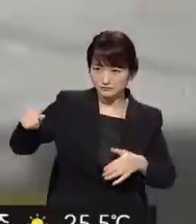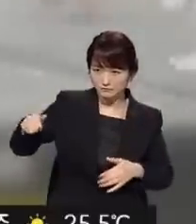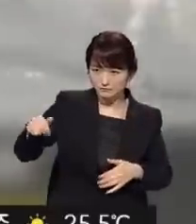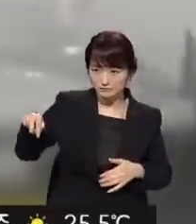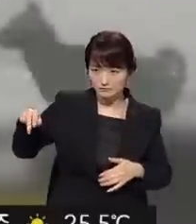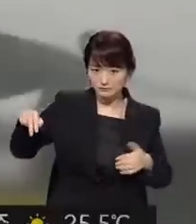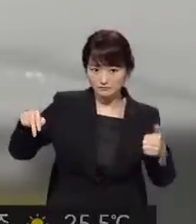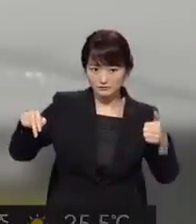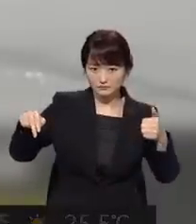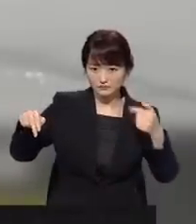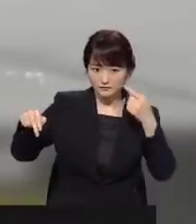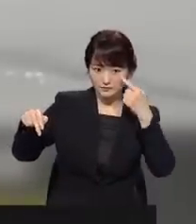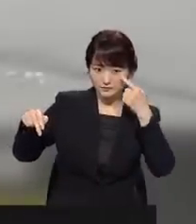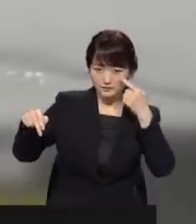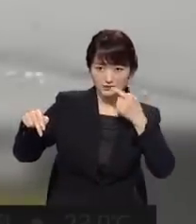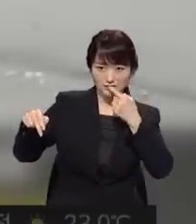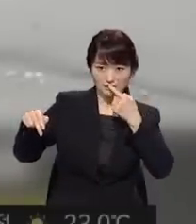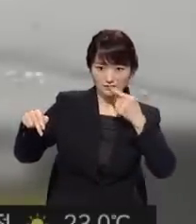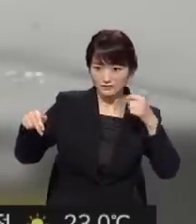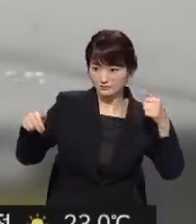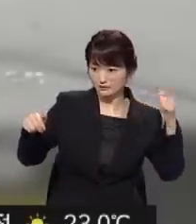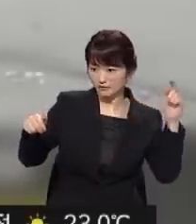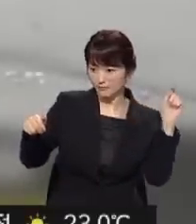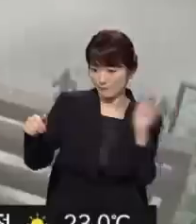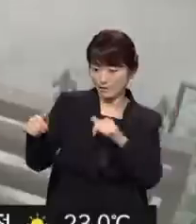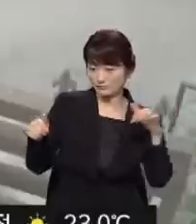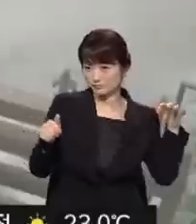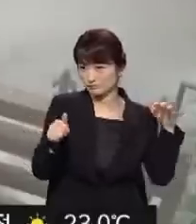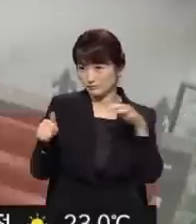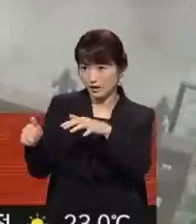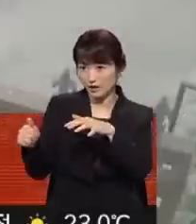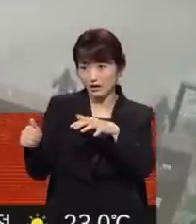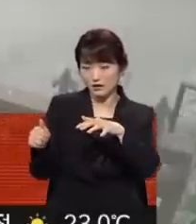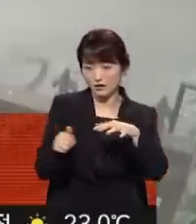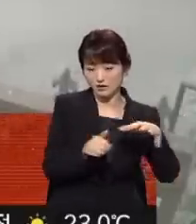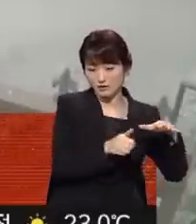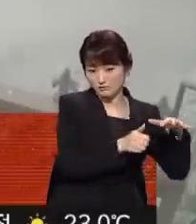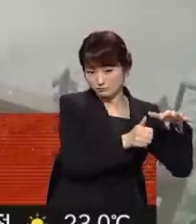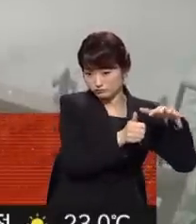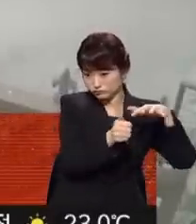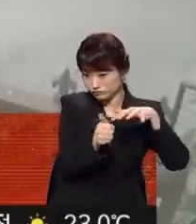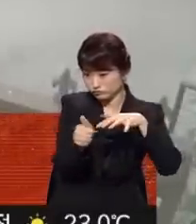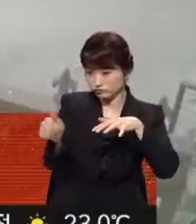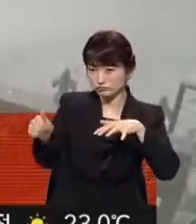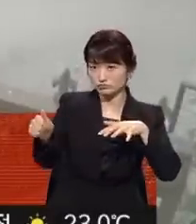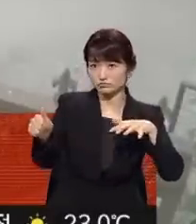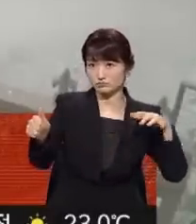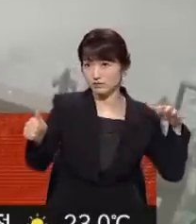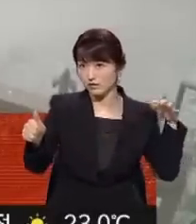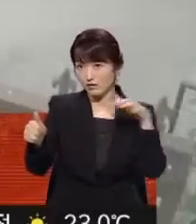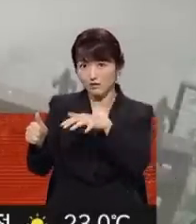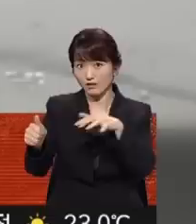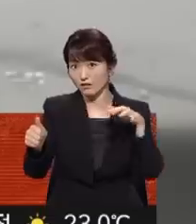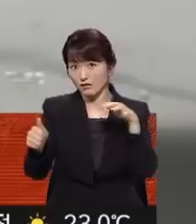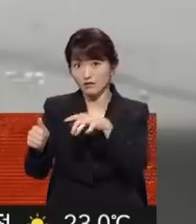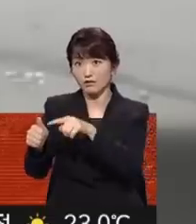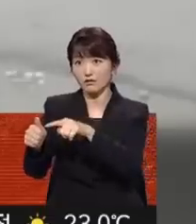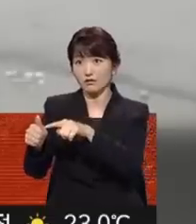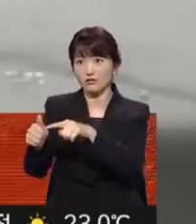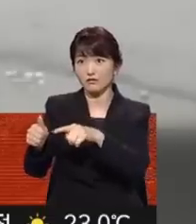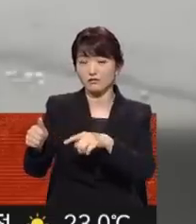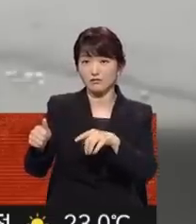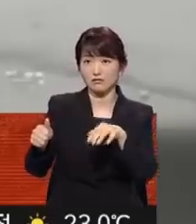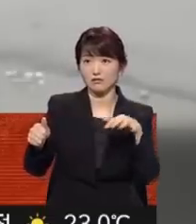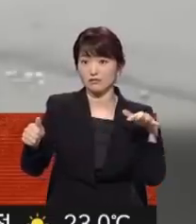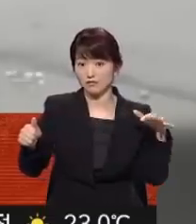이 아이를 본 흰 개가 아이에게 빠르게 뛰어갑니다. 나머지 개들도 흰 개 뒤를 따라서 뛰어갑니다. 위험해, 위험해. 네, 이 개들은